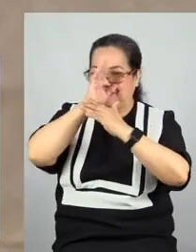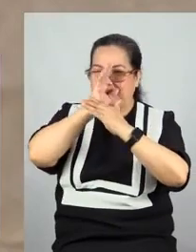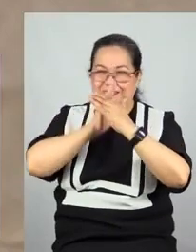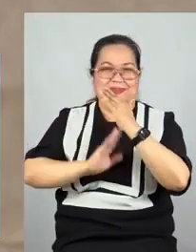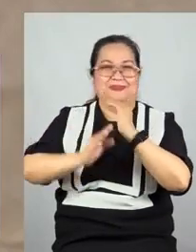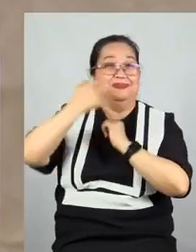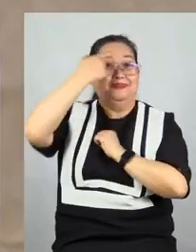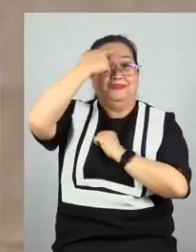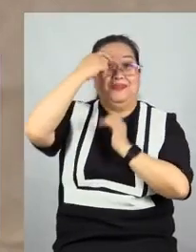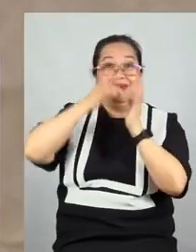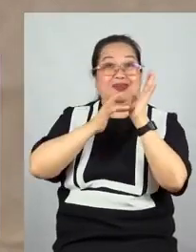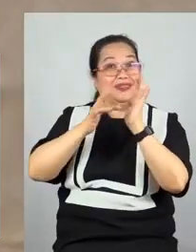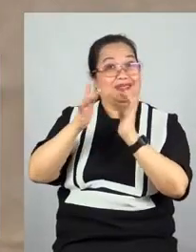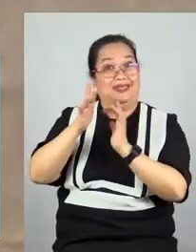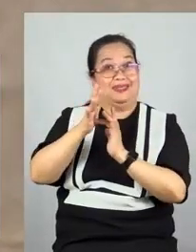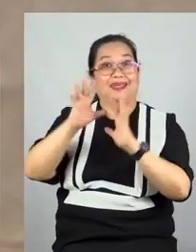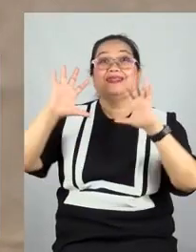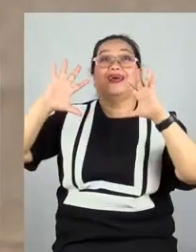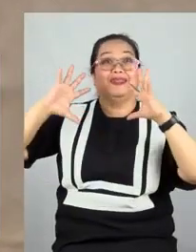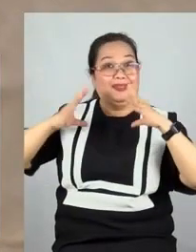dahil sa kanyang